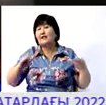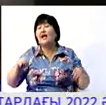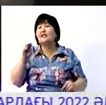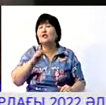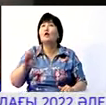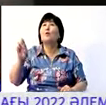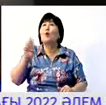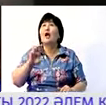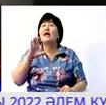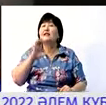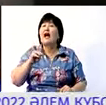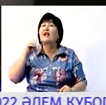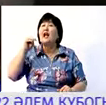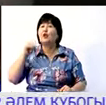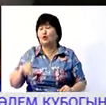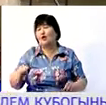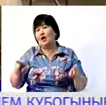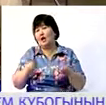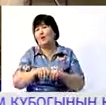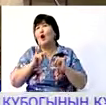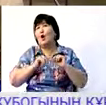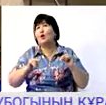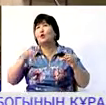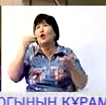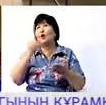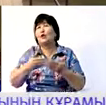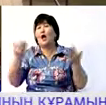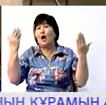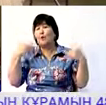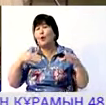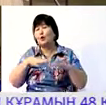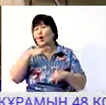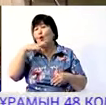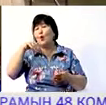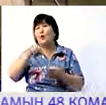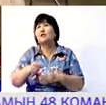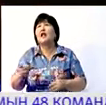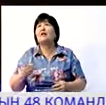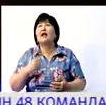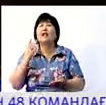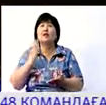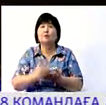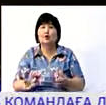Жандарбек Бұлғақов пен Сара Тоқтамысова да ұстаз ұлағатын бойға сіңіріп, көп ішінде дараланып жүр.